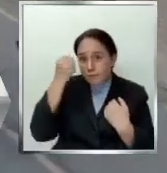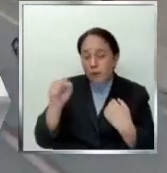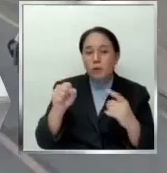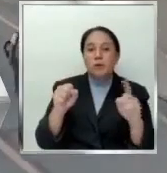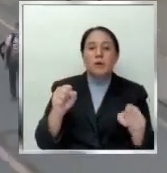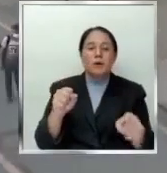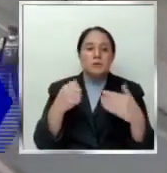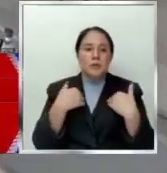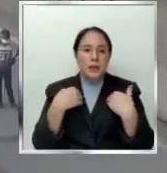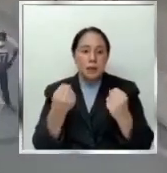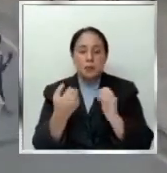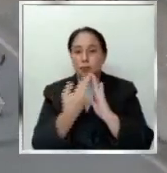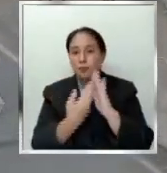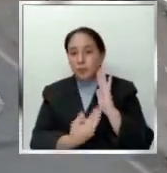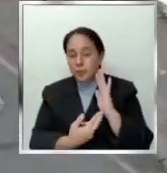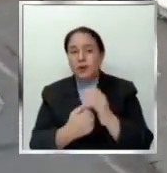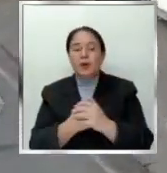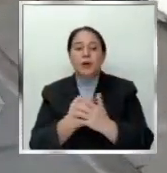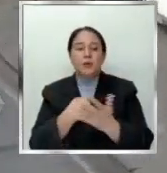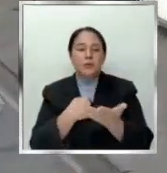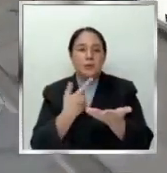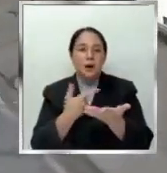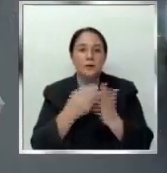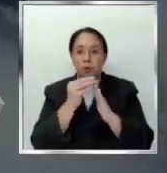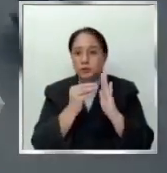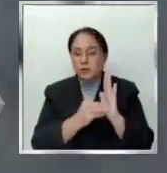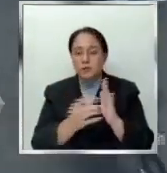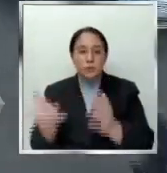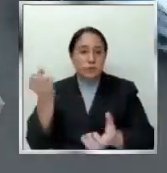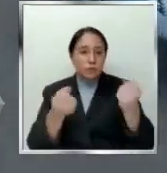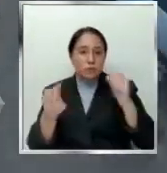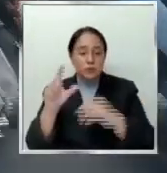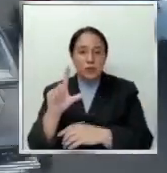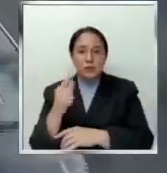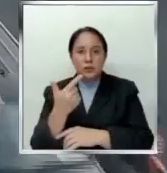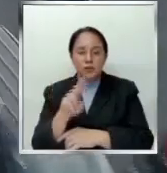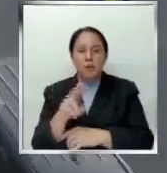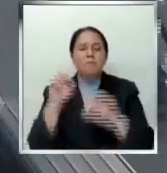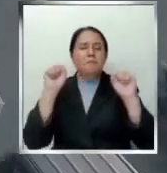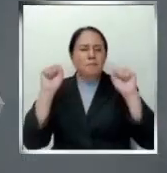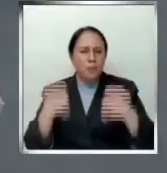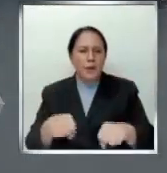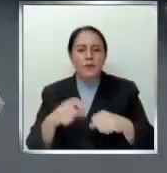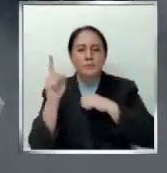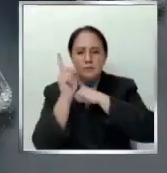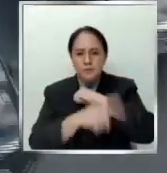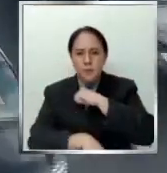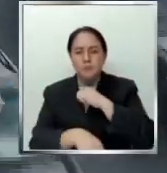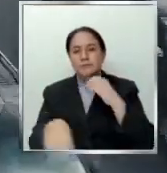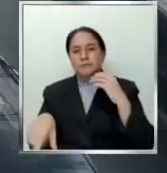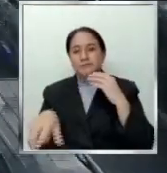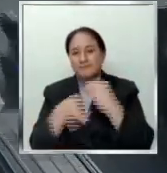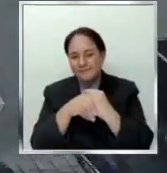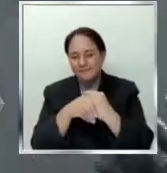health protocols po, mga ordinansa rin ho ng ating mga LGUs, ay pwede rin ho silang patawan po ng karagdagang penalties